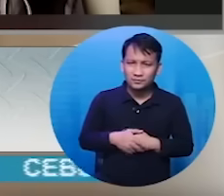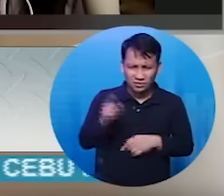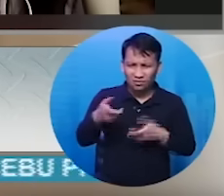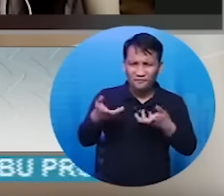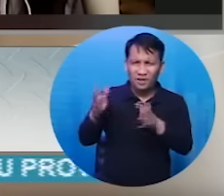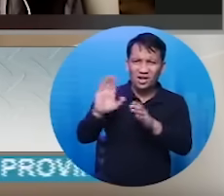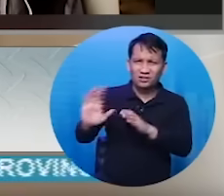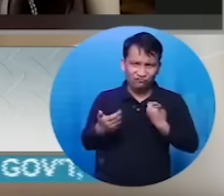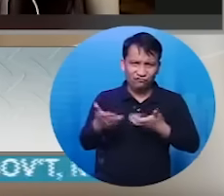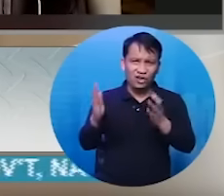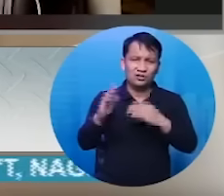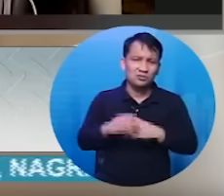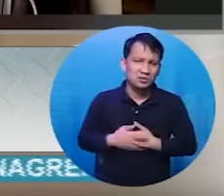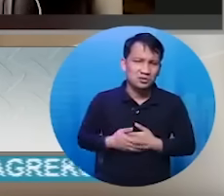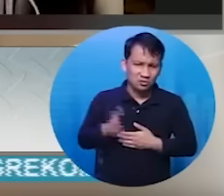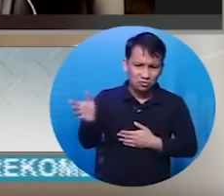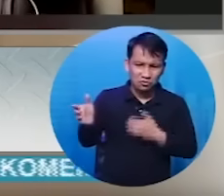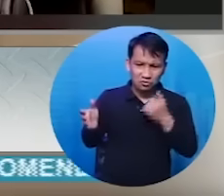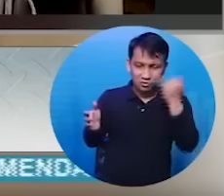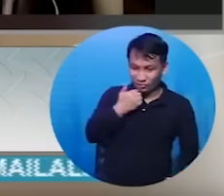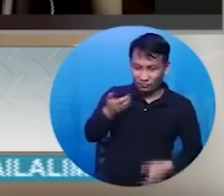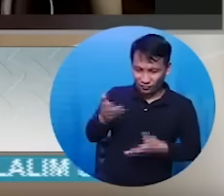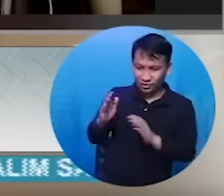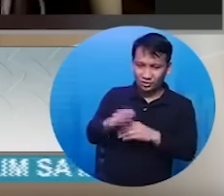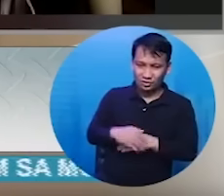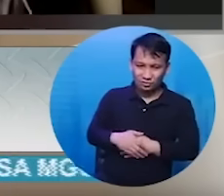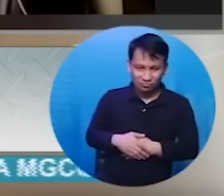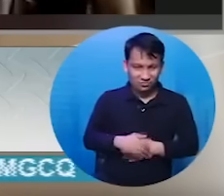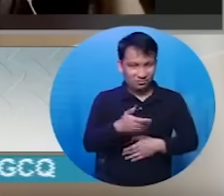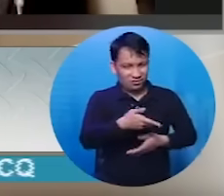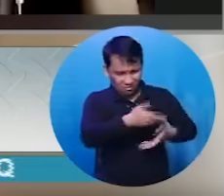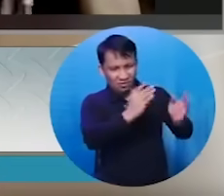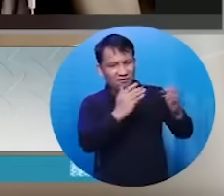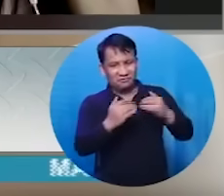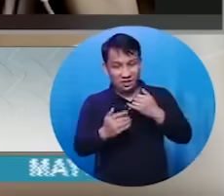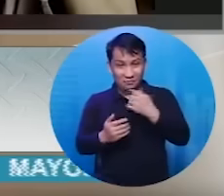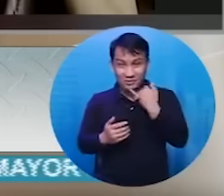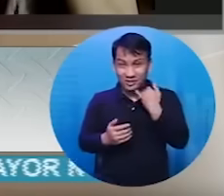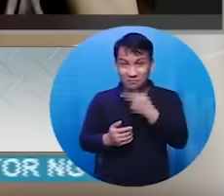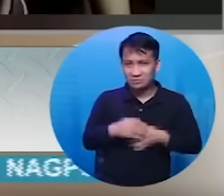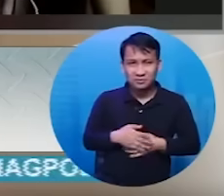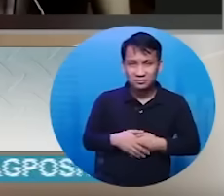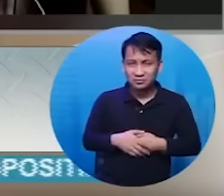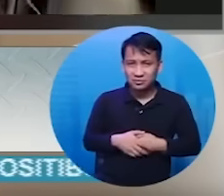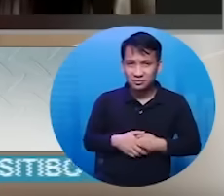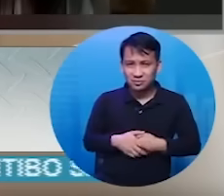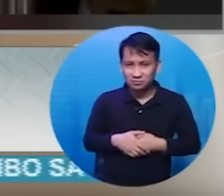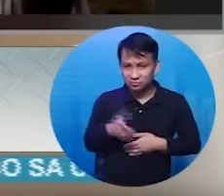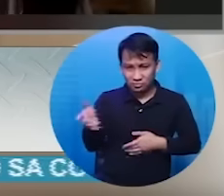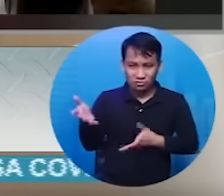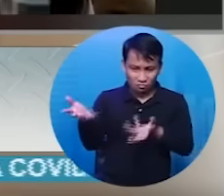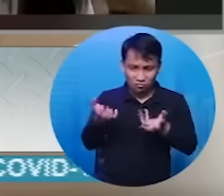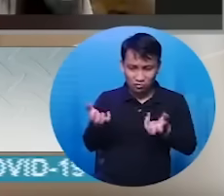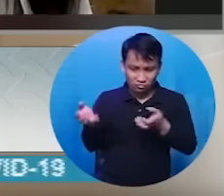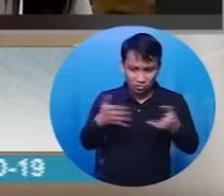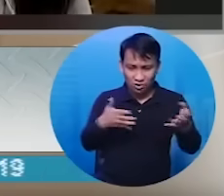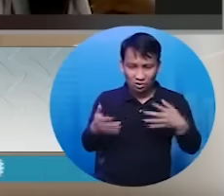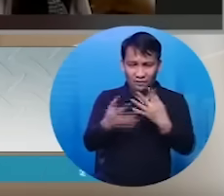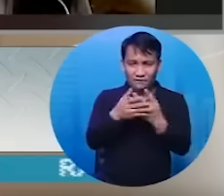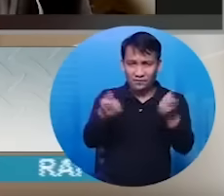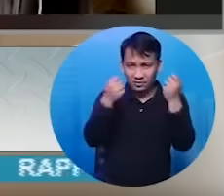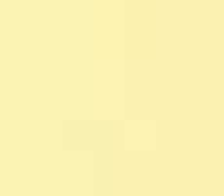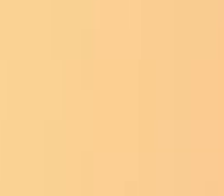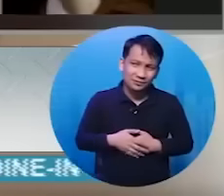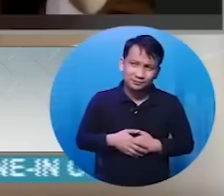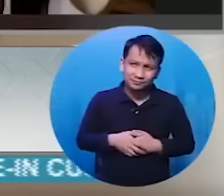siya. Okay lang sa akin. Alam ko nang may mali ako eh. Oh, give. Kulong niya na kung kulong, bahala na. Kung itong plano na Diyos sa akin, hindi mo papag naman